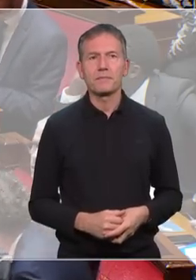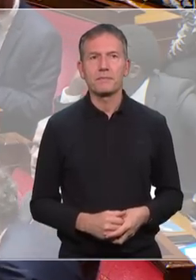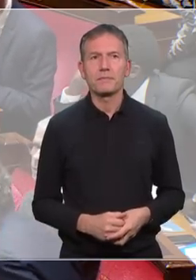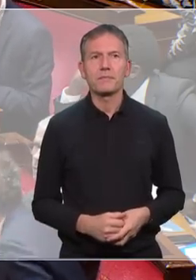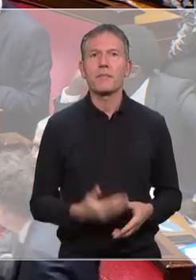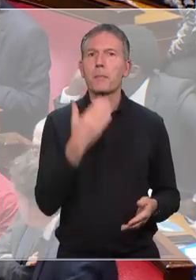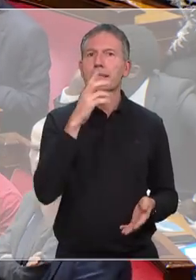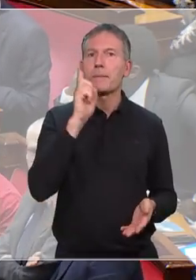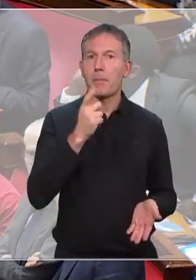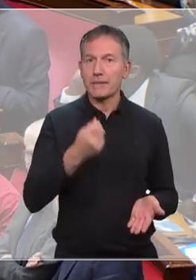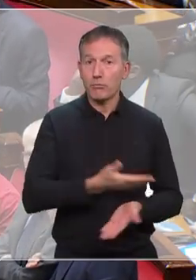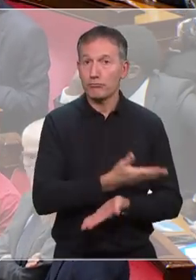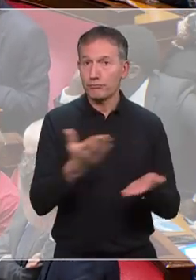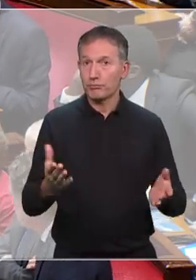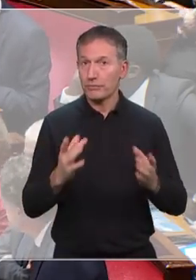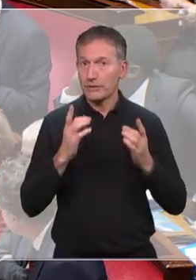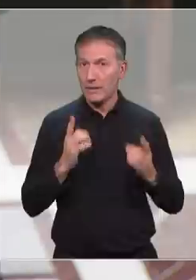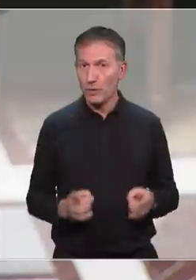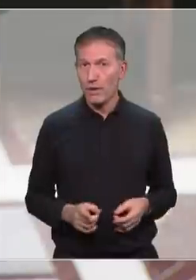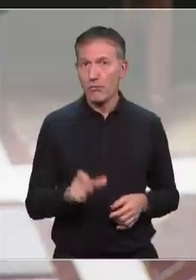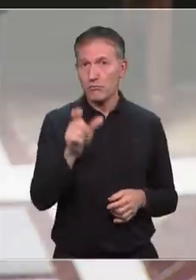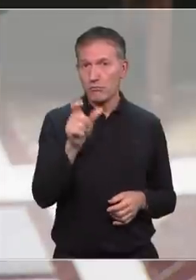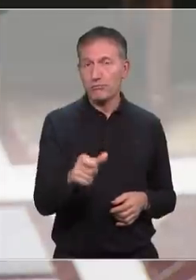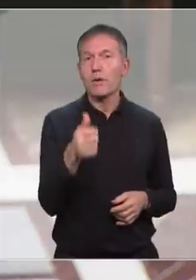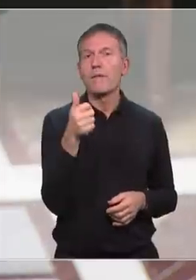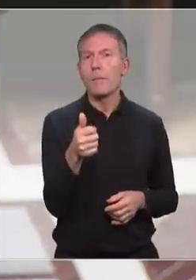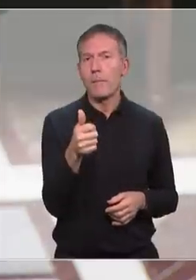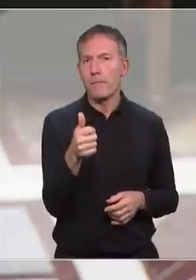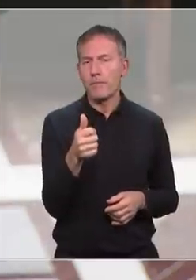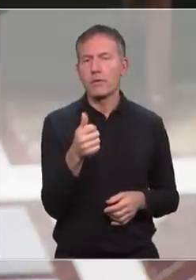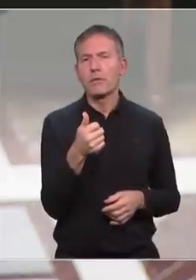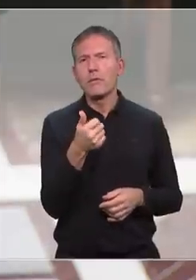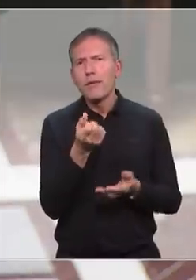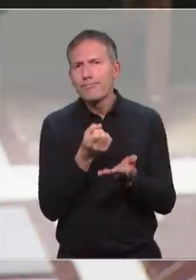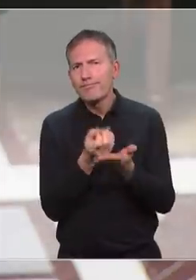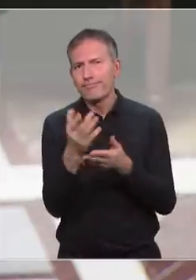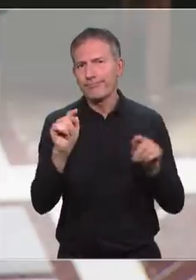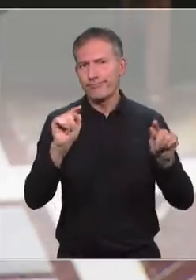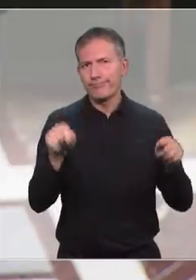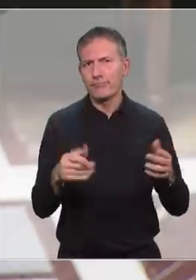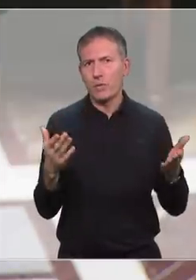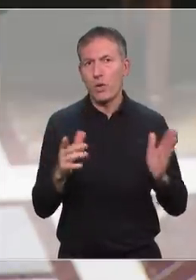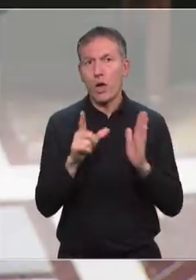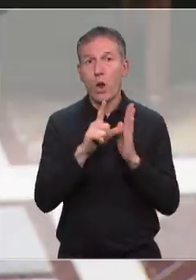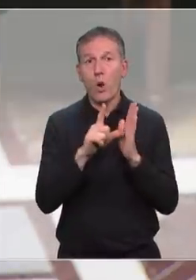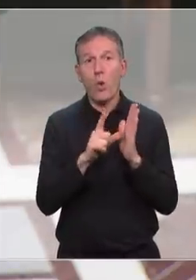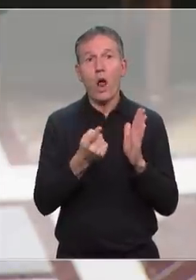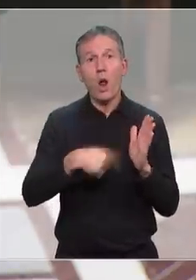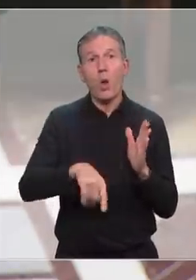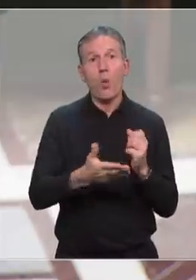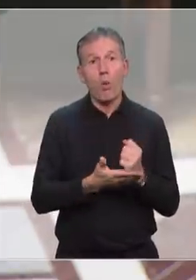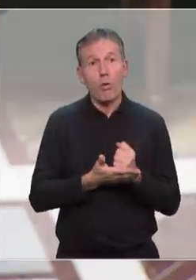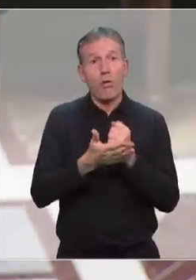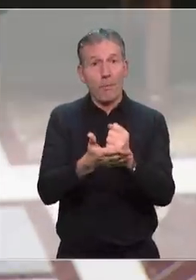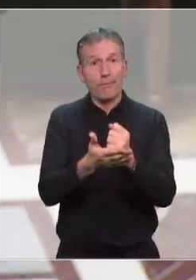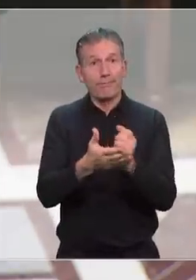Présidente, Mesdames et Messieurs les députés, Monsieur le député Falcon. D'abord, je veux préciser une chose. La loi que nous portons en ce